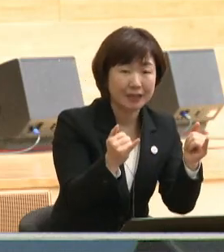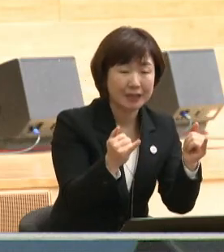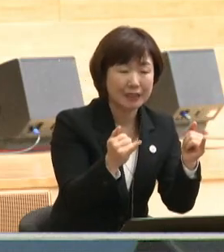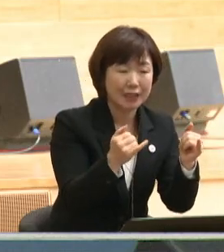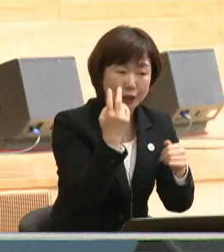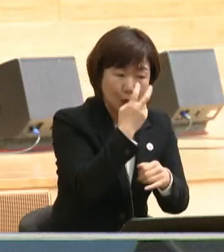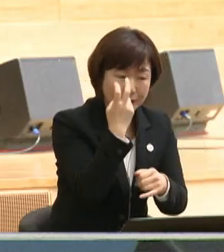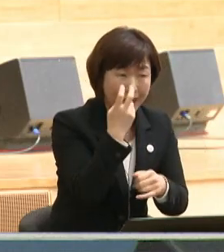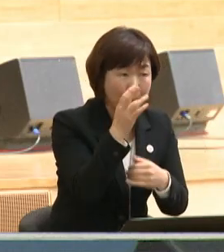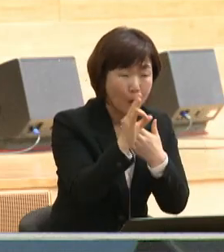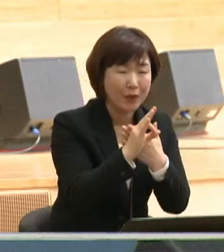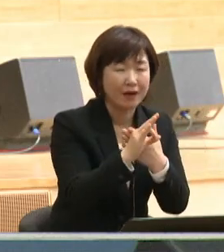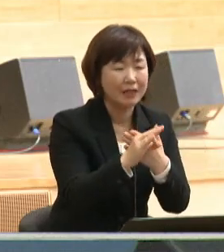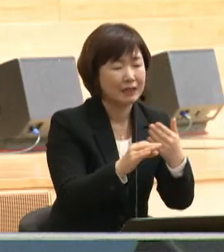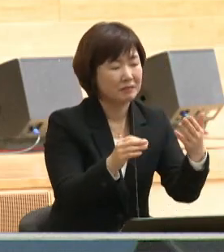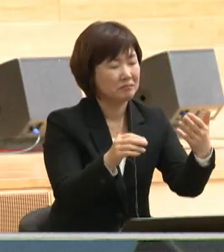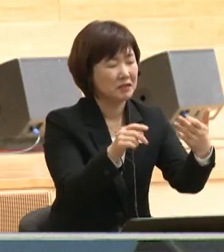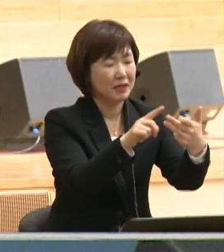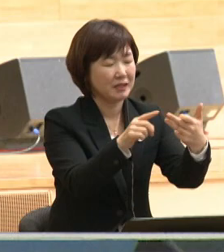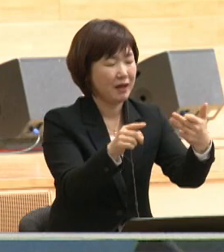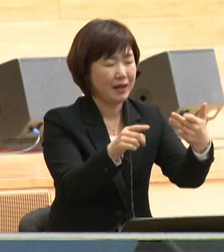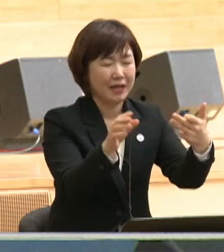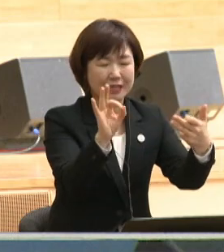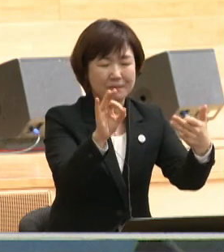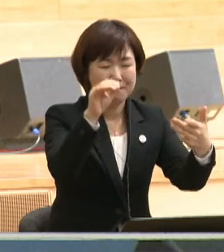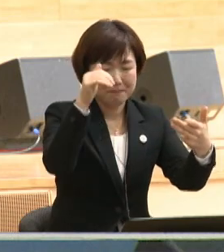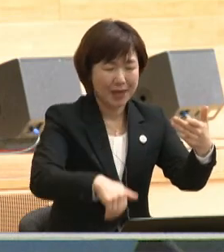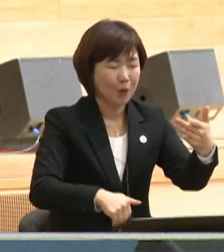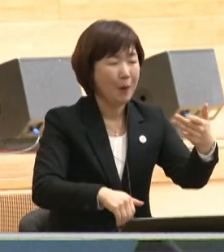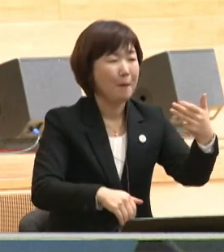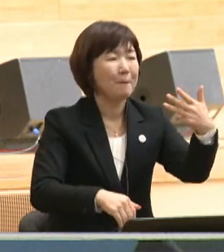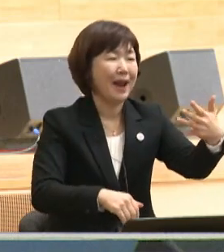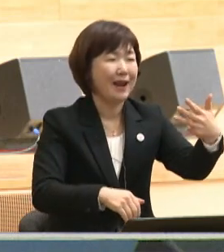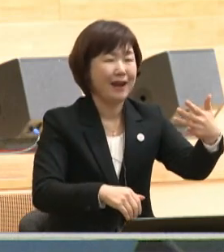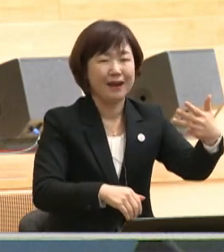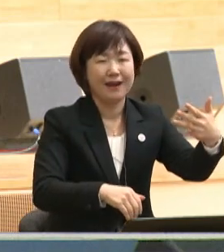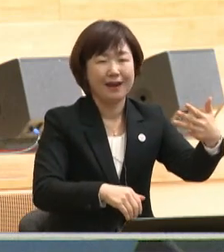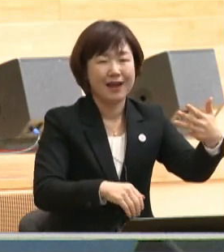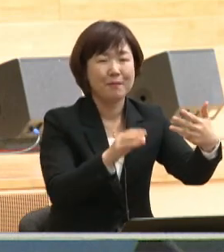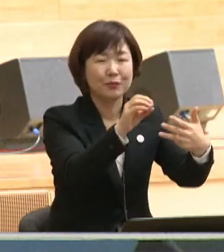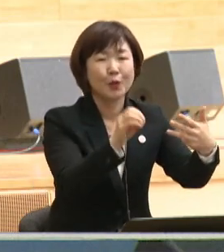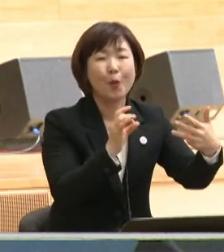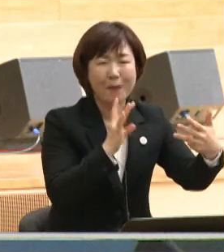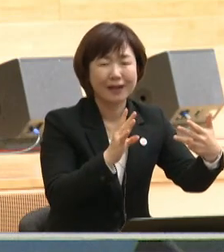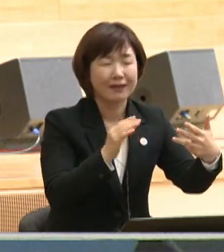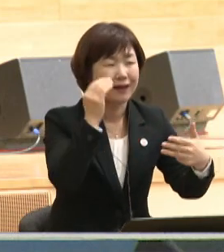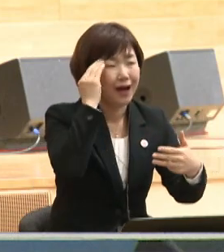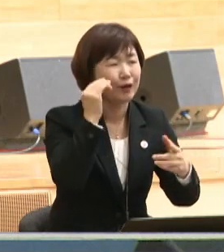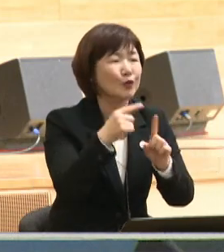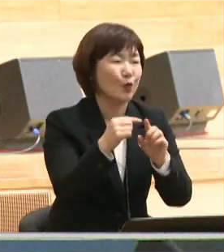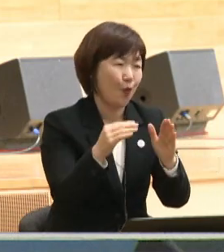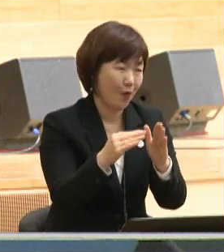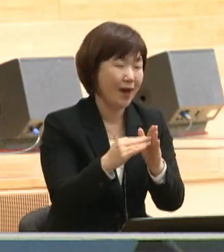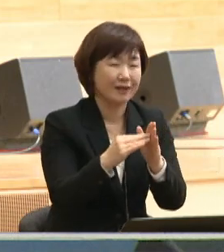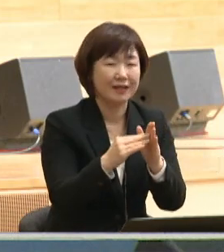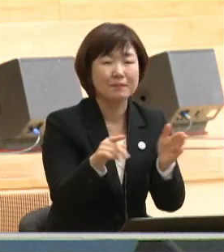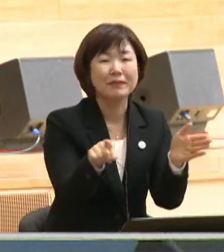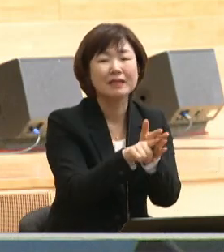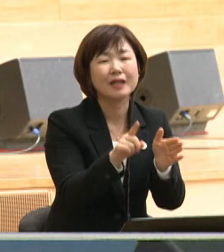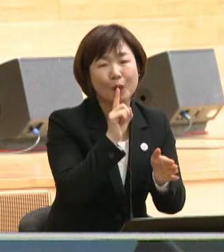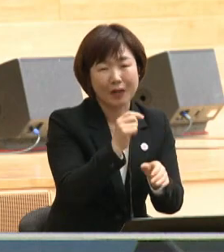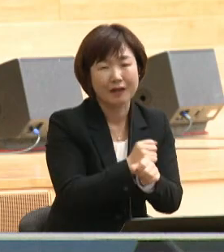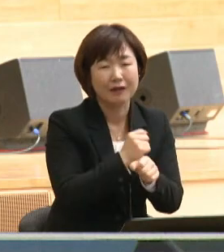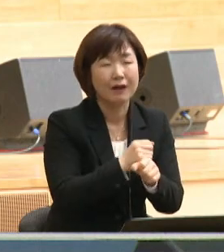시각만 놓고 본다면 그 신뢰도는 8%까지 떨어진다고 보고 있죠 그러니까 기독교인 100명